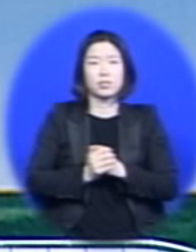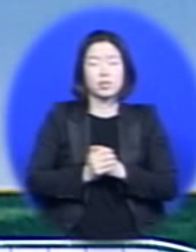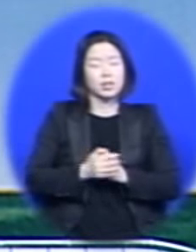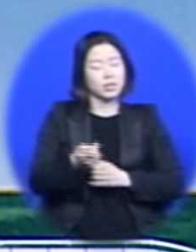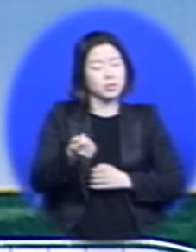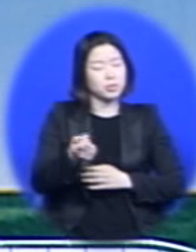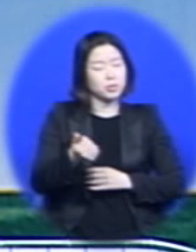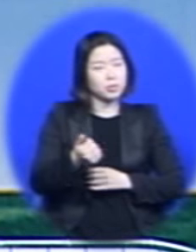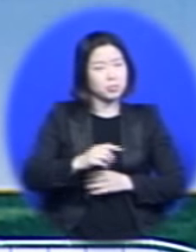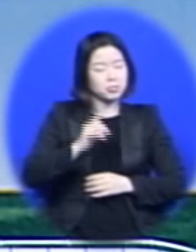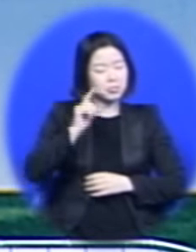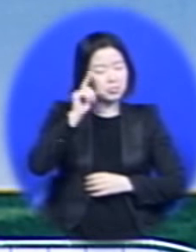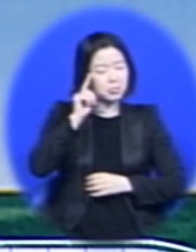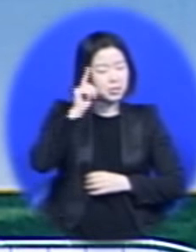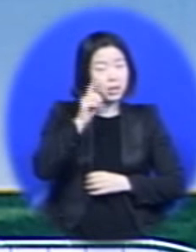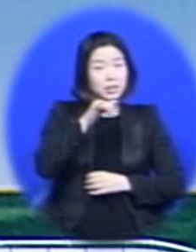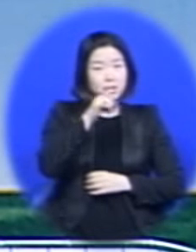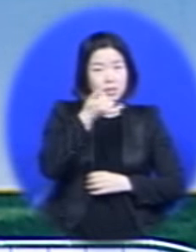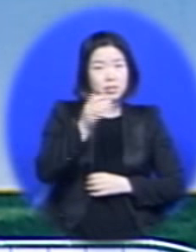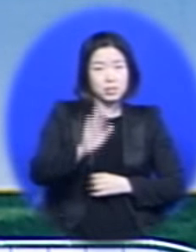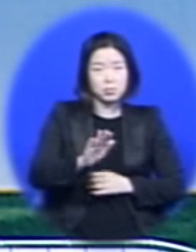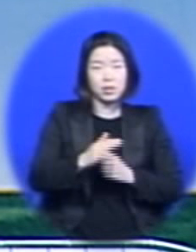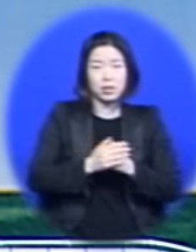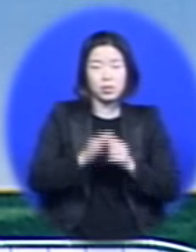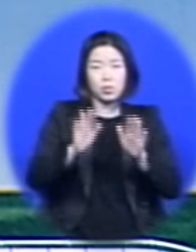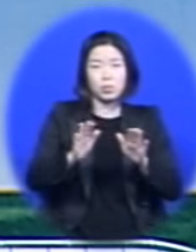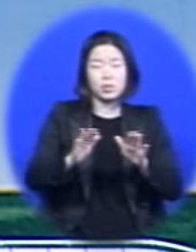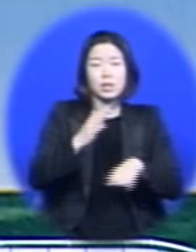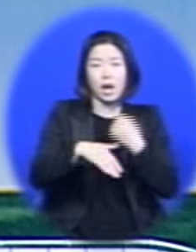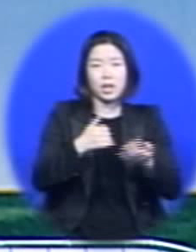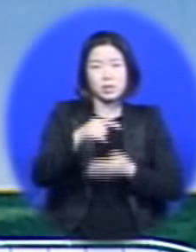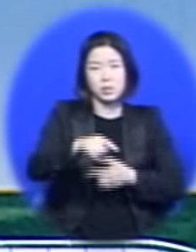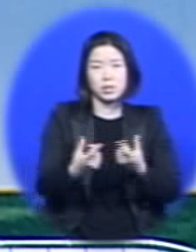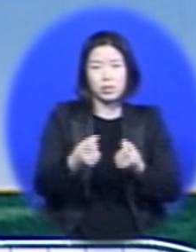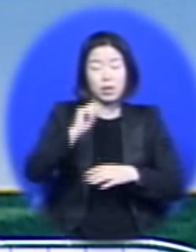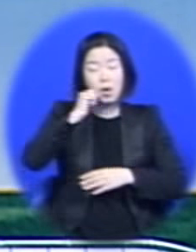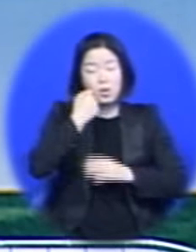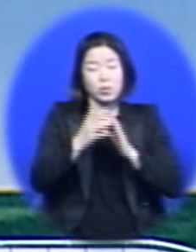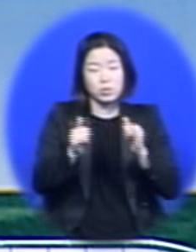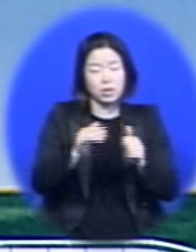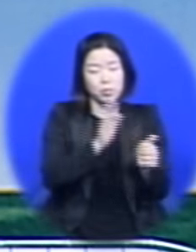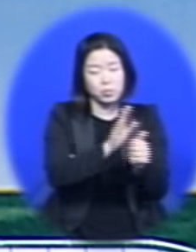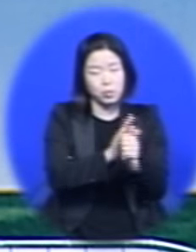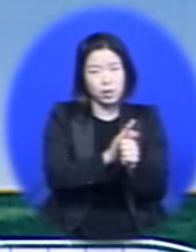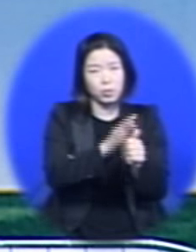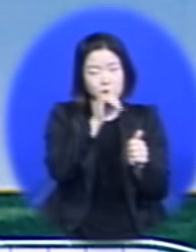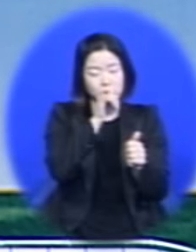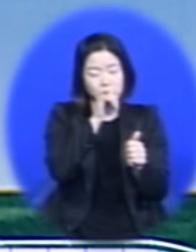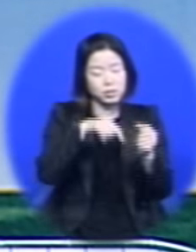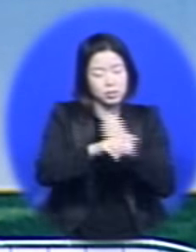약간 짜증이 나려고 하다가 오늘은 하나님이 이렇게 어려운 사람을 도우라고 하시는 뜻이 있는 날인